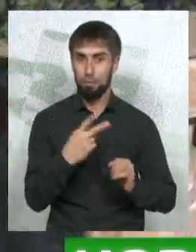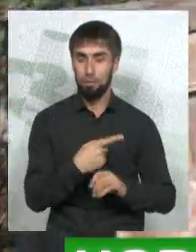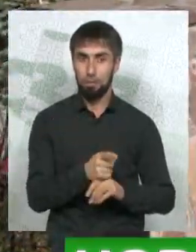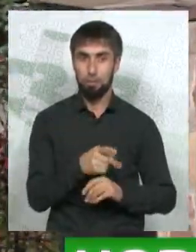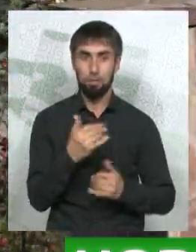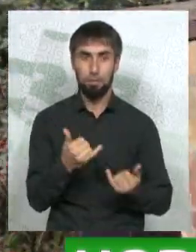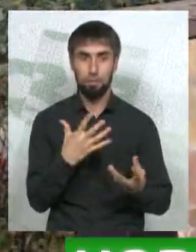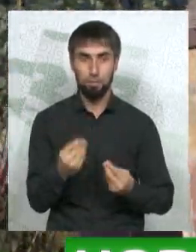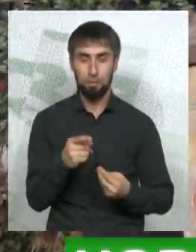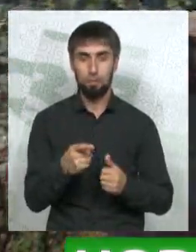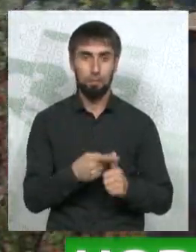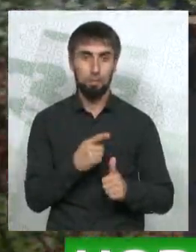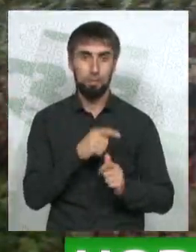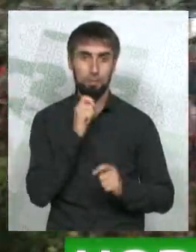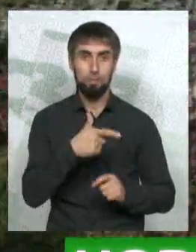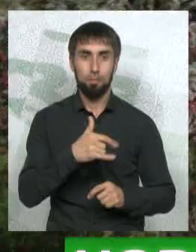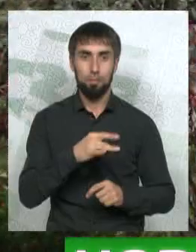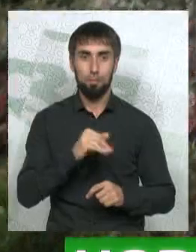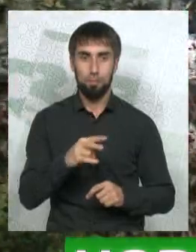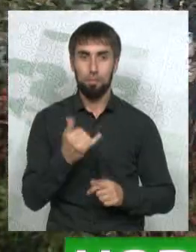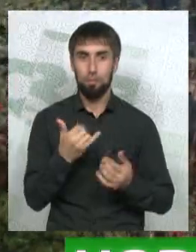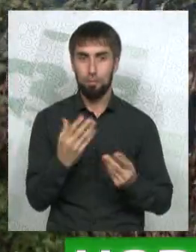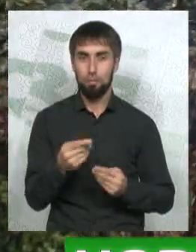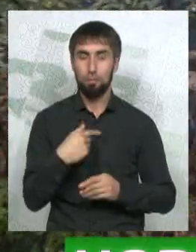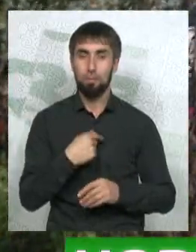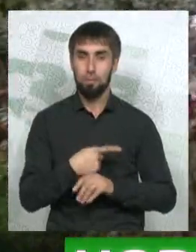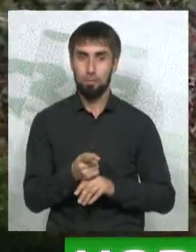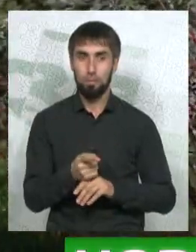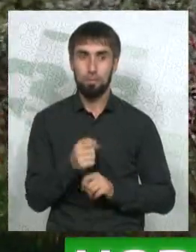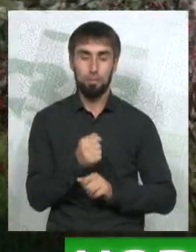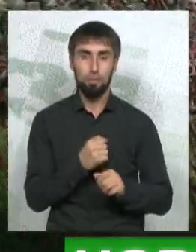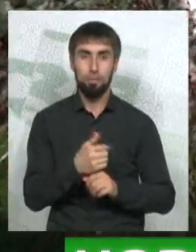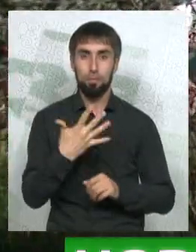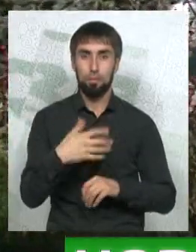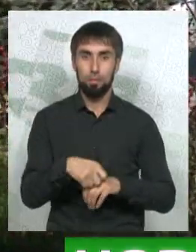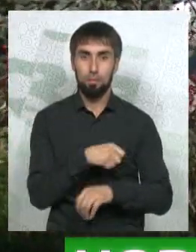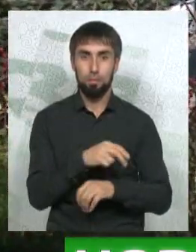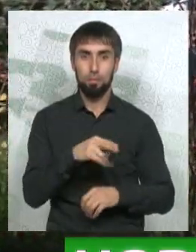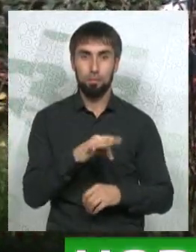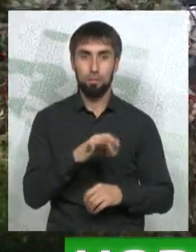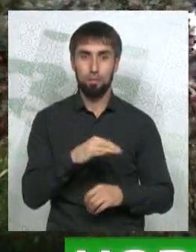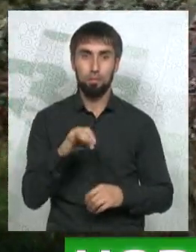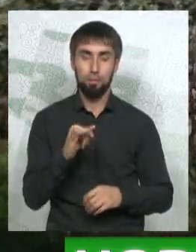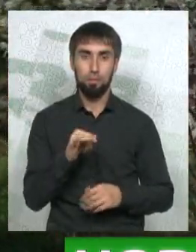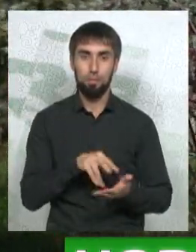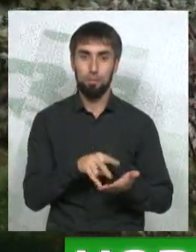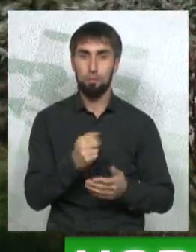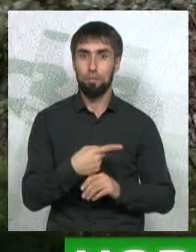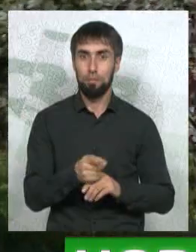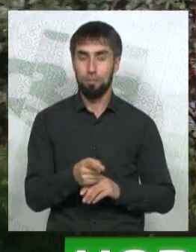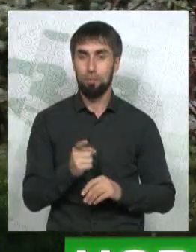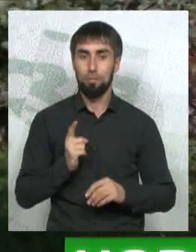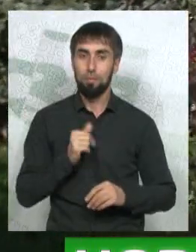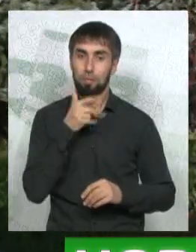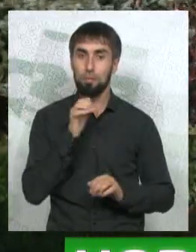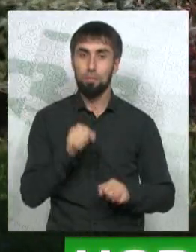то сегодняшний подарок для гурманов. Сейчас наши рекордсмены испекли более 50 метров пирожного и идут на рекорд. Ждем,